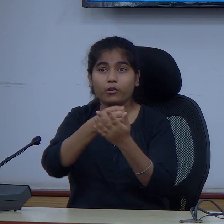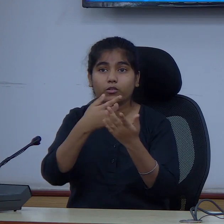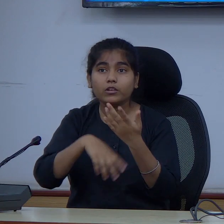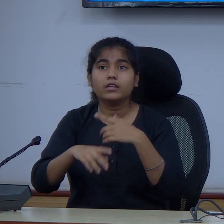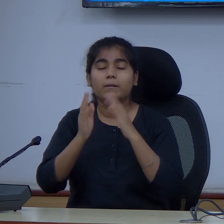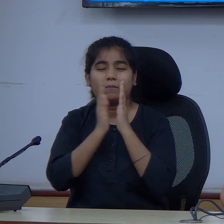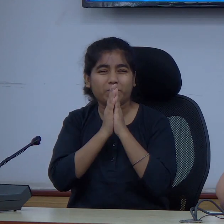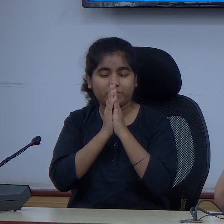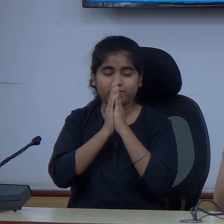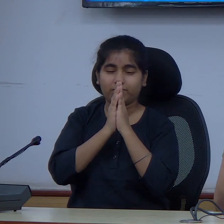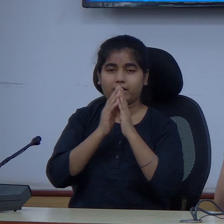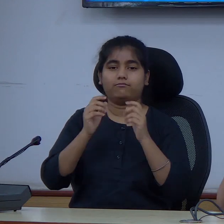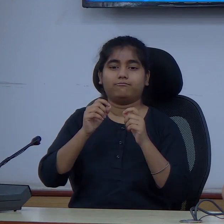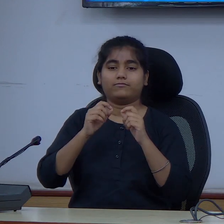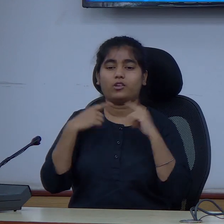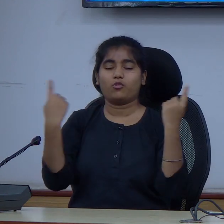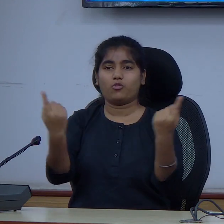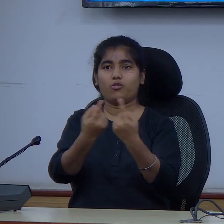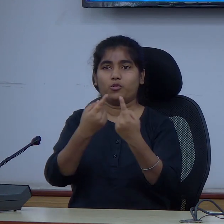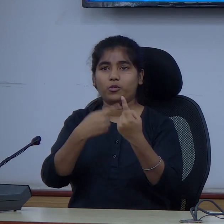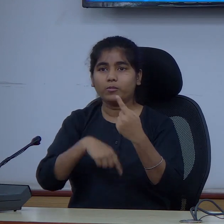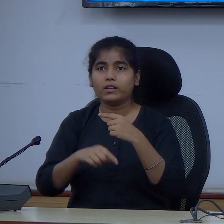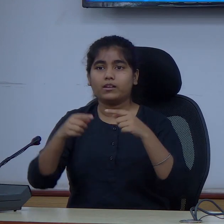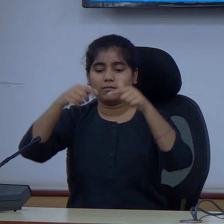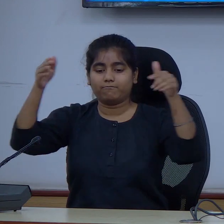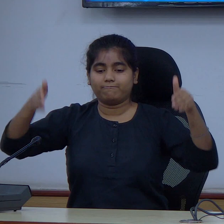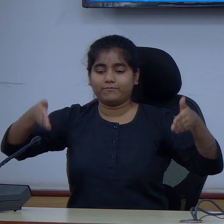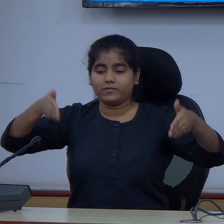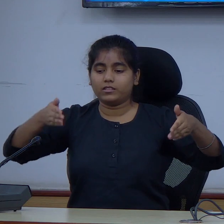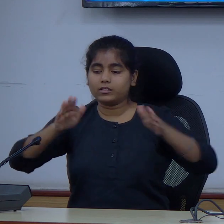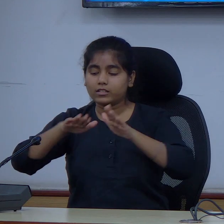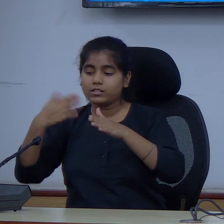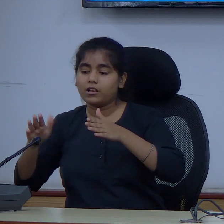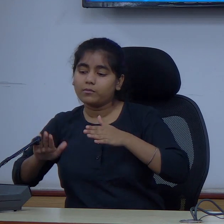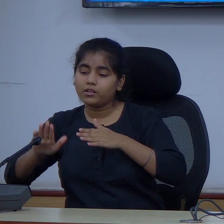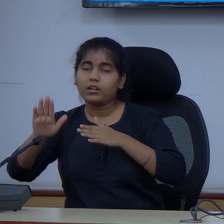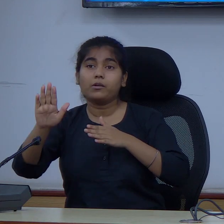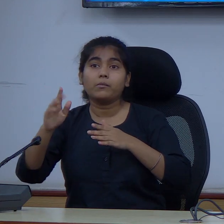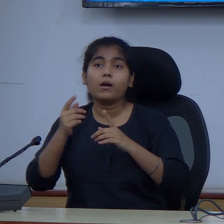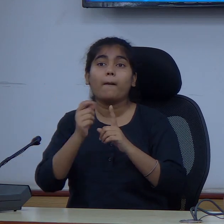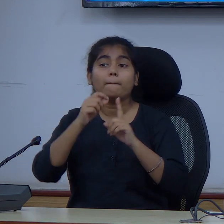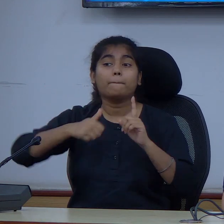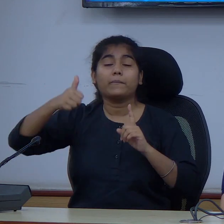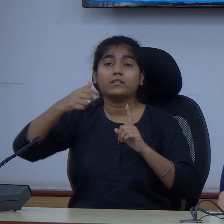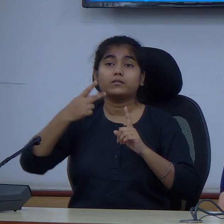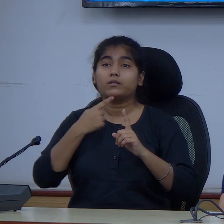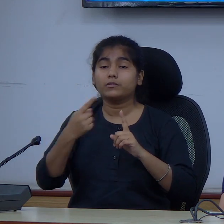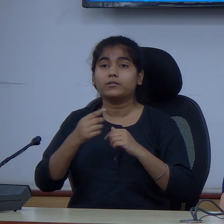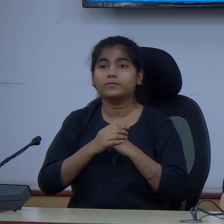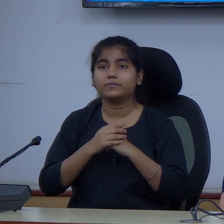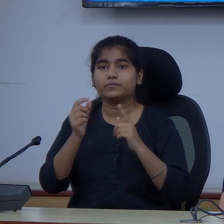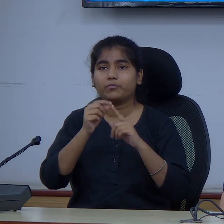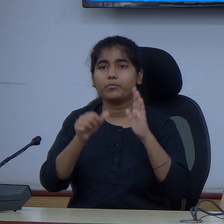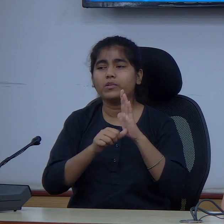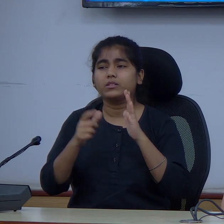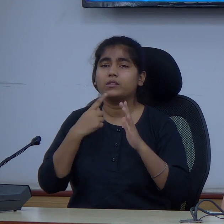देखते हैं कि असेंबली हॉल के अंदर स्टेज के पास में एक रैंप बना हुआ है, तो उनकी प्रिंसिपल बताती है फर्स्ट उसमें कि हमने जो है,